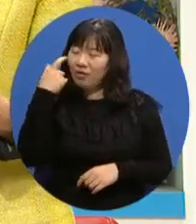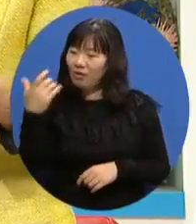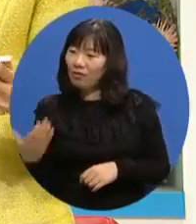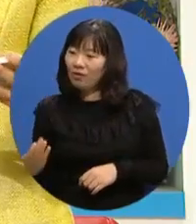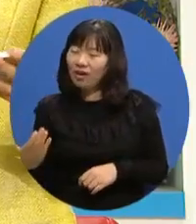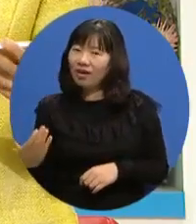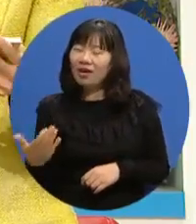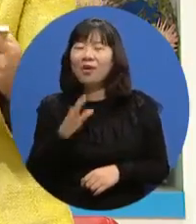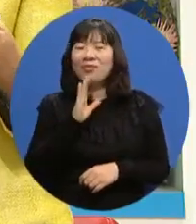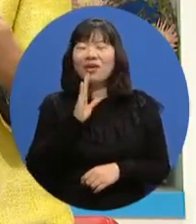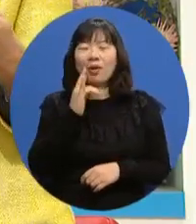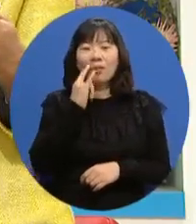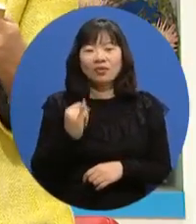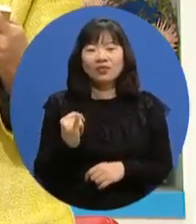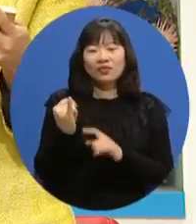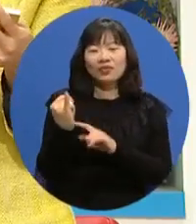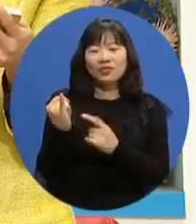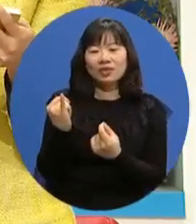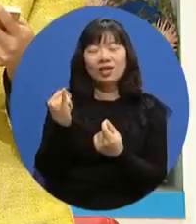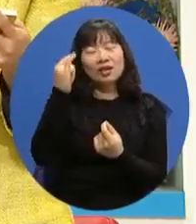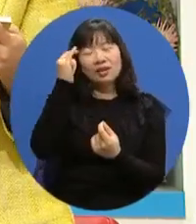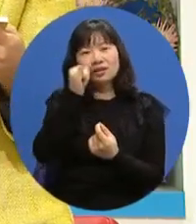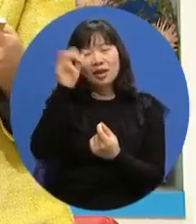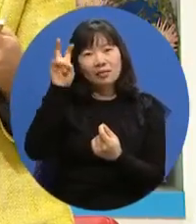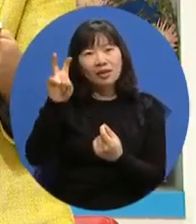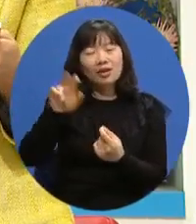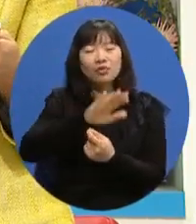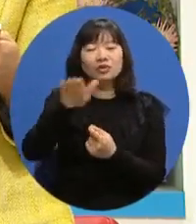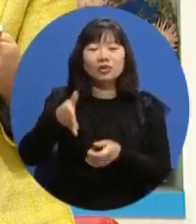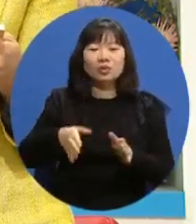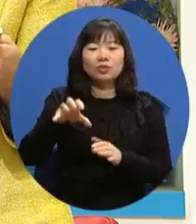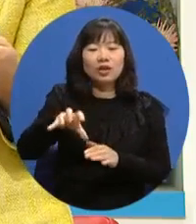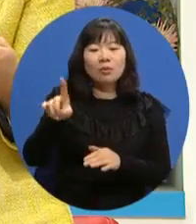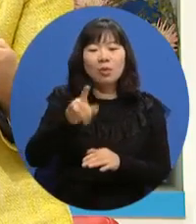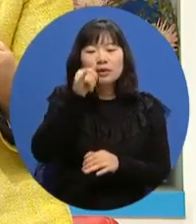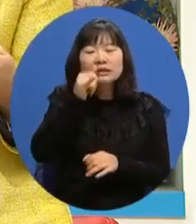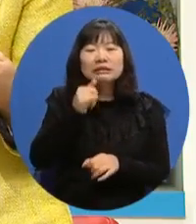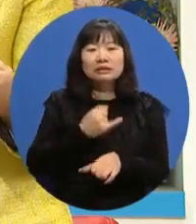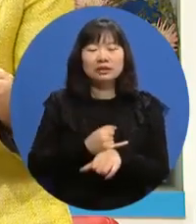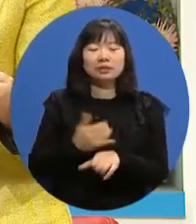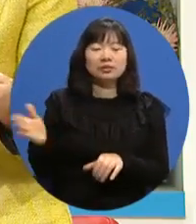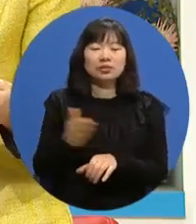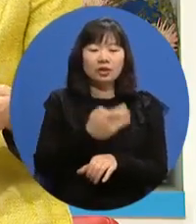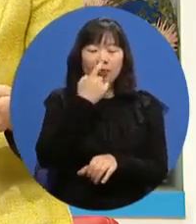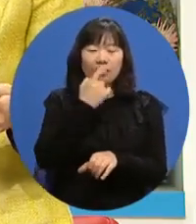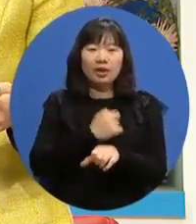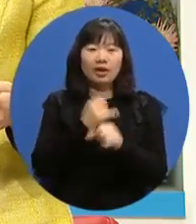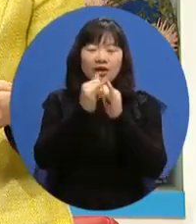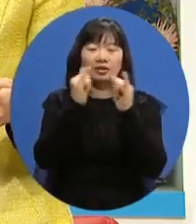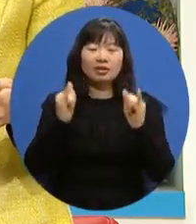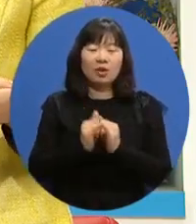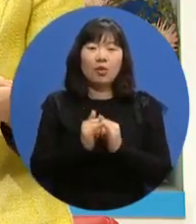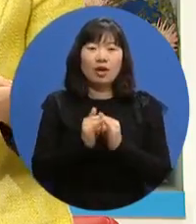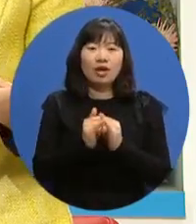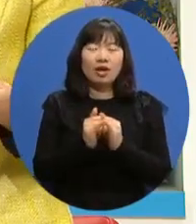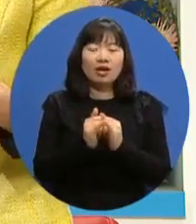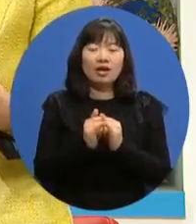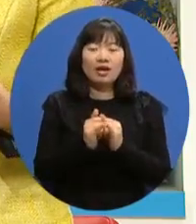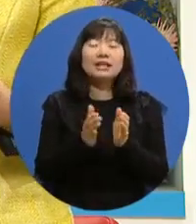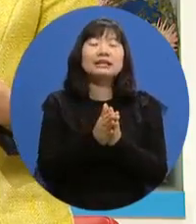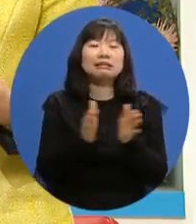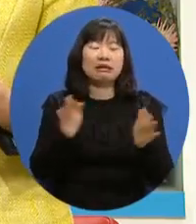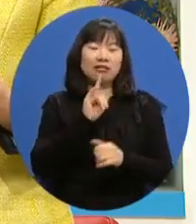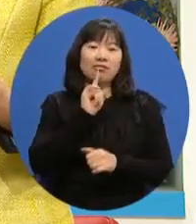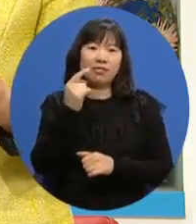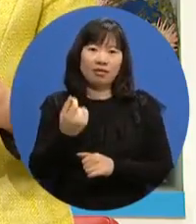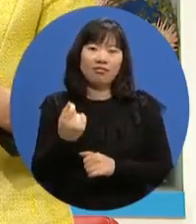그러니까요. 아마 어머님들도 그렇게 생각하실 텐데 당황스럽네. 우리 고장에 뭐가 있는지부터 배우는 게 사회의